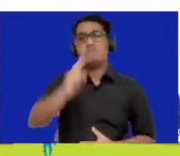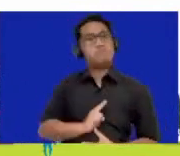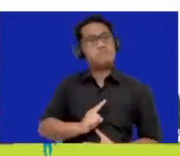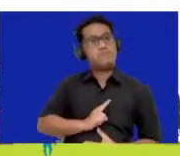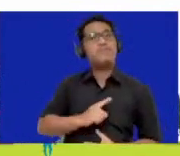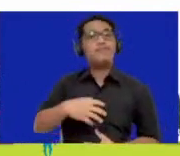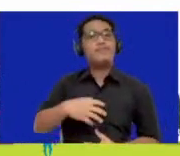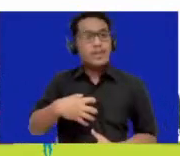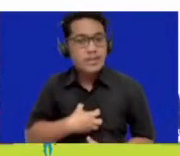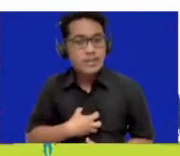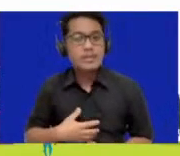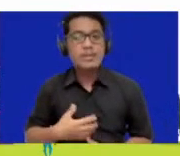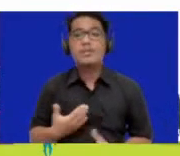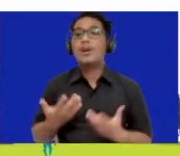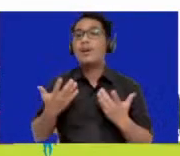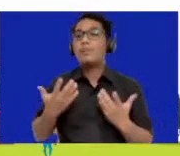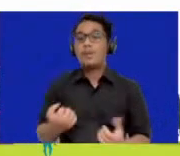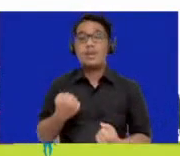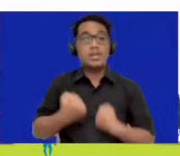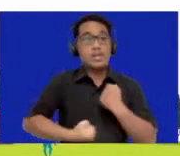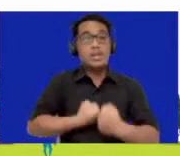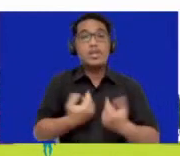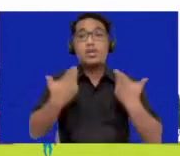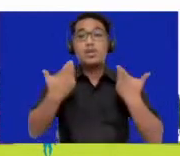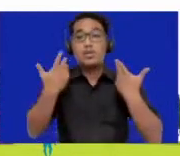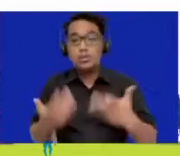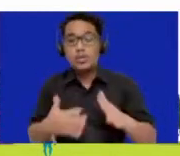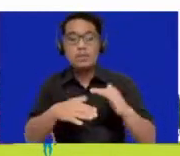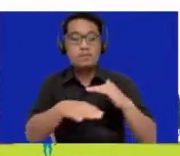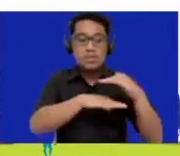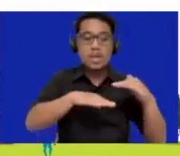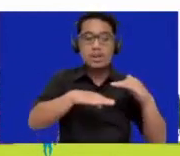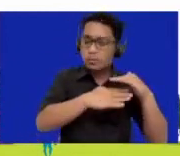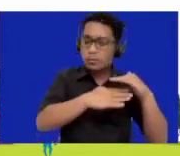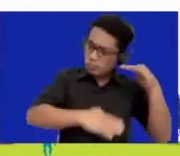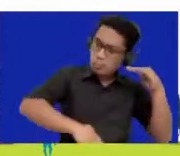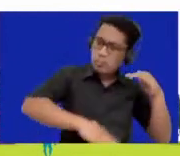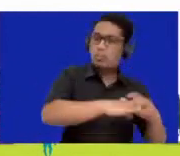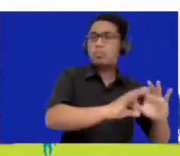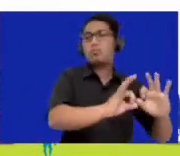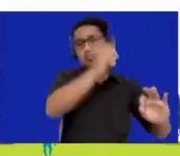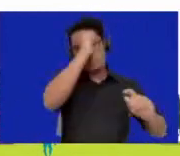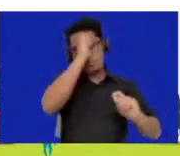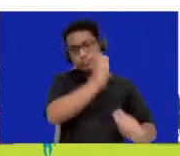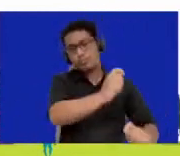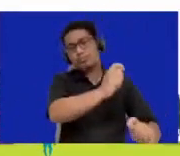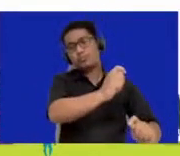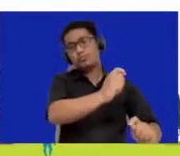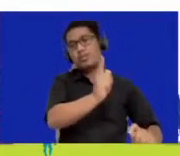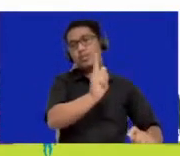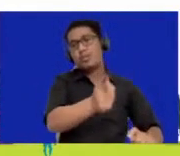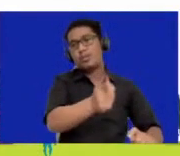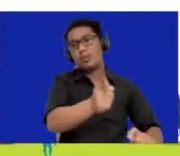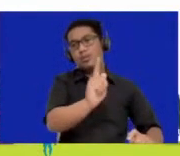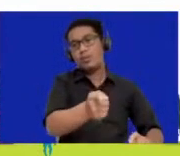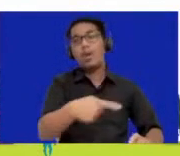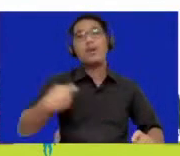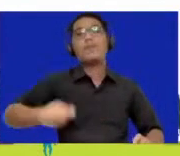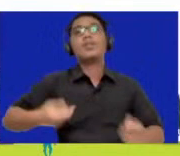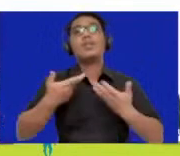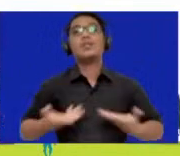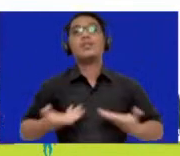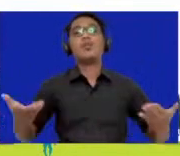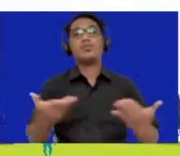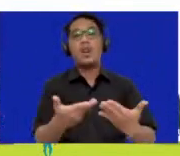dilakukan sudah memenuhi standar yang ditentukan oleh Kementerian Sosial berkaitan dengan upaya penanggulangan